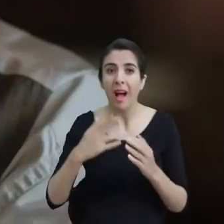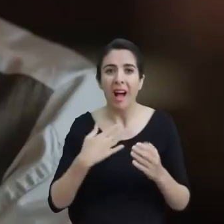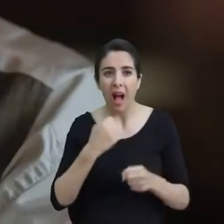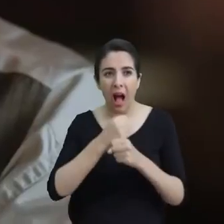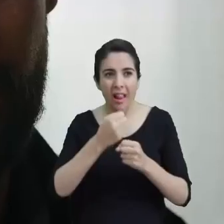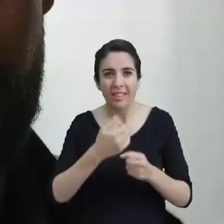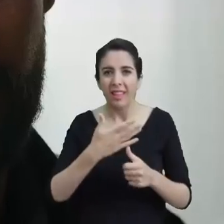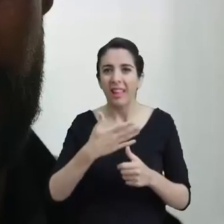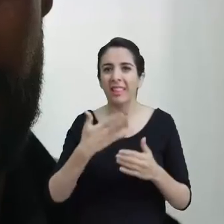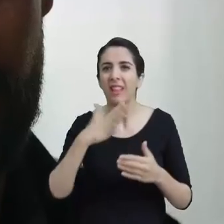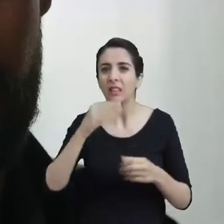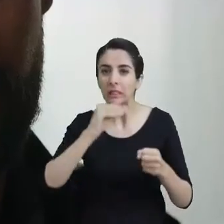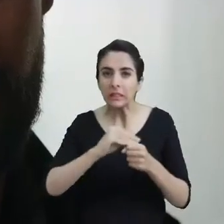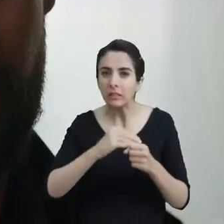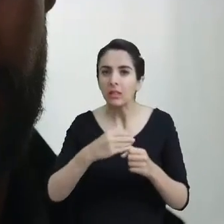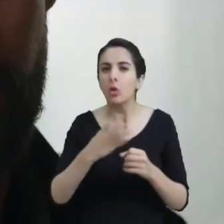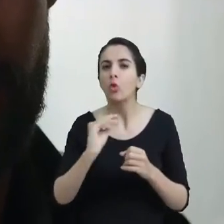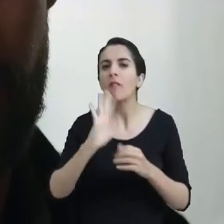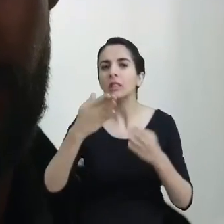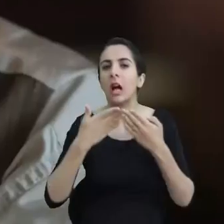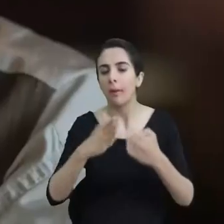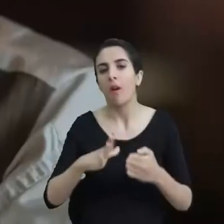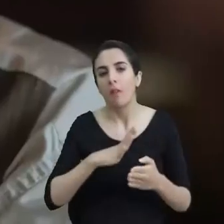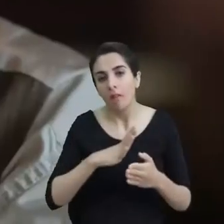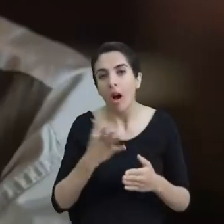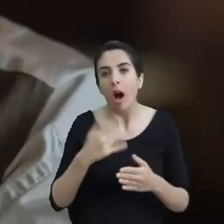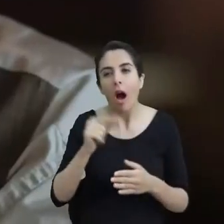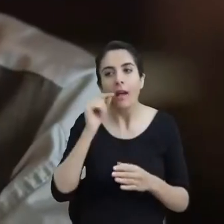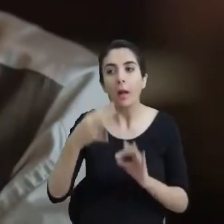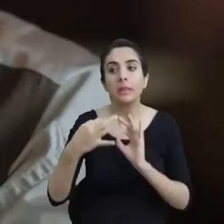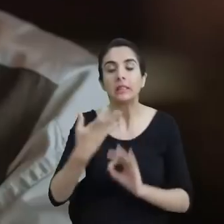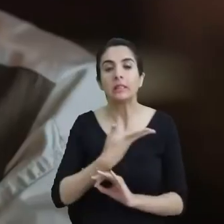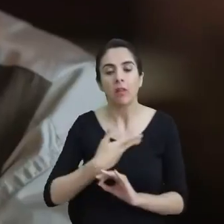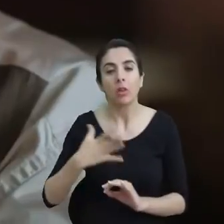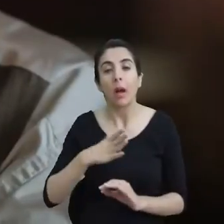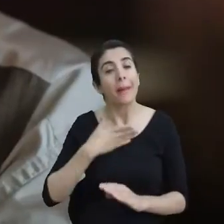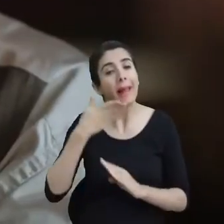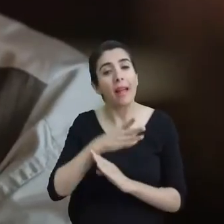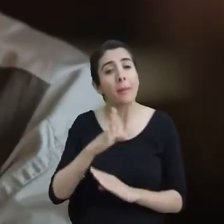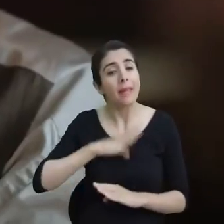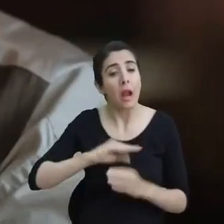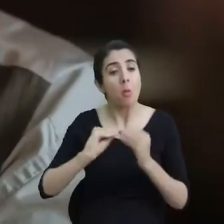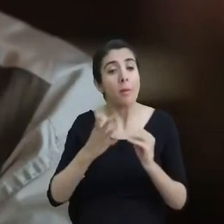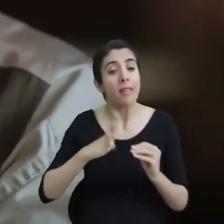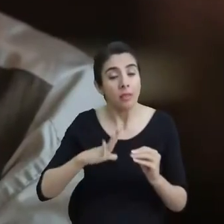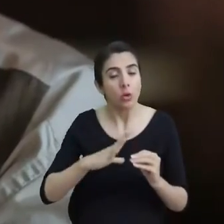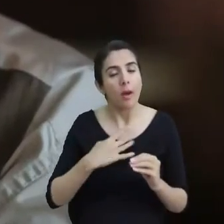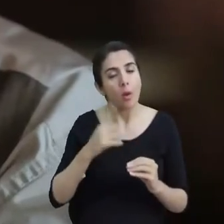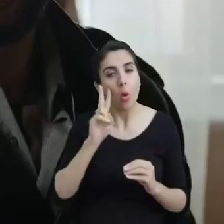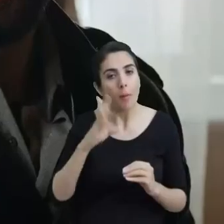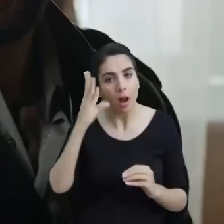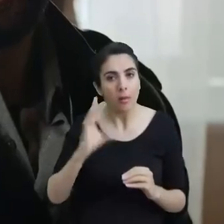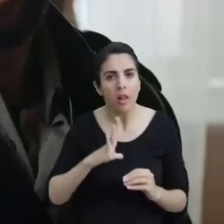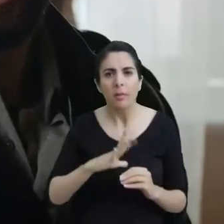onlarca gemisi var. Bu tip adamlar arayı yakın tutmak isterler. Hem gidip bir öğrenelim bakalım. Derde hesabı neymiş Boris